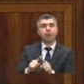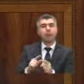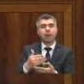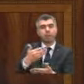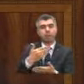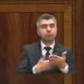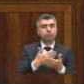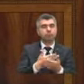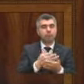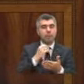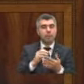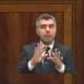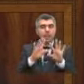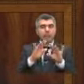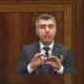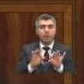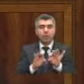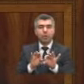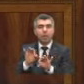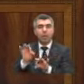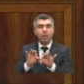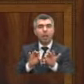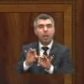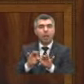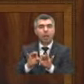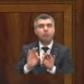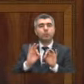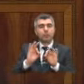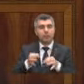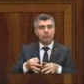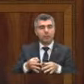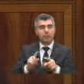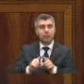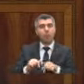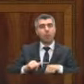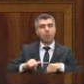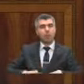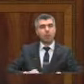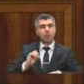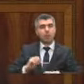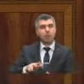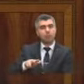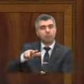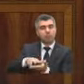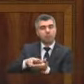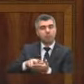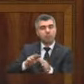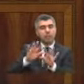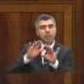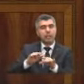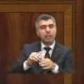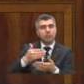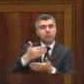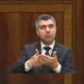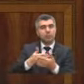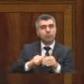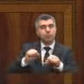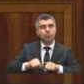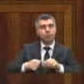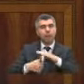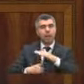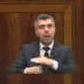العرض وكذا الإجراءات التي اتخذتها الوزارة في سياق تفعيل توصيات المجلس الأعلى للحسابات